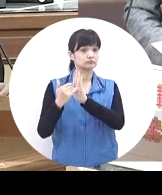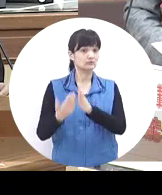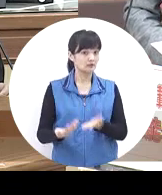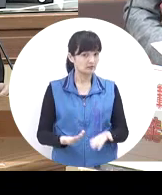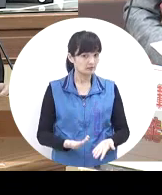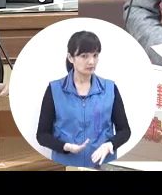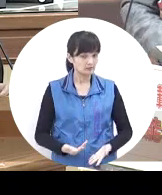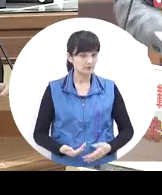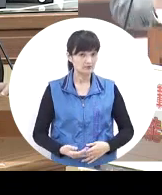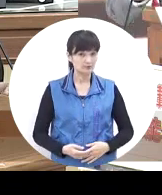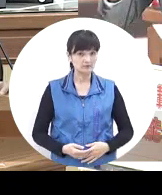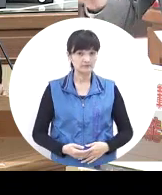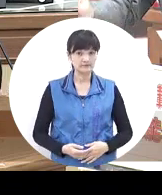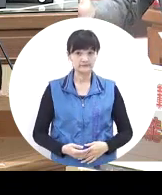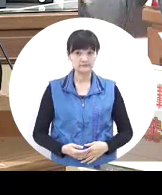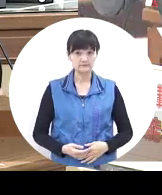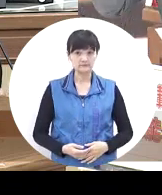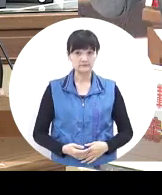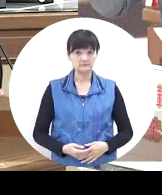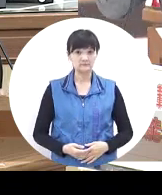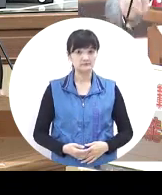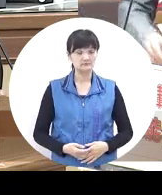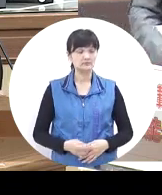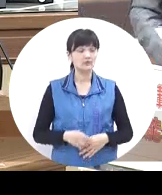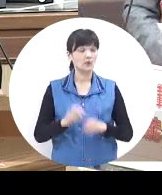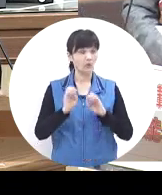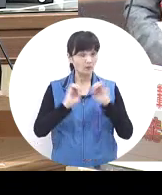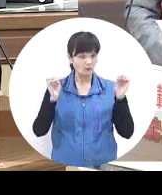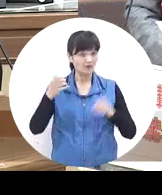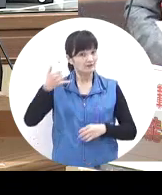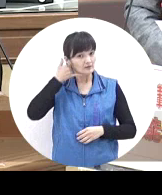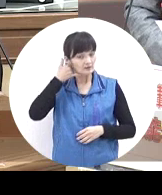诚意会跟您沟通的啦。 完全没有任何一通电话。